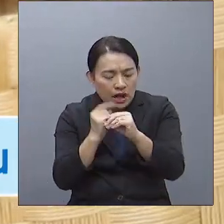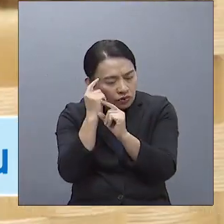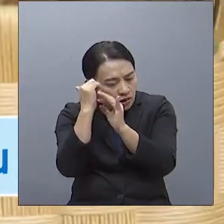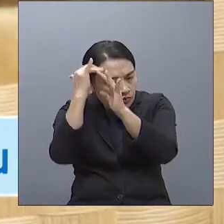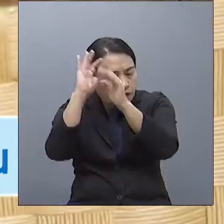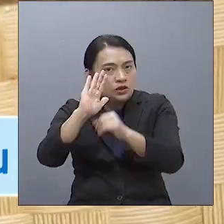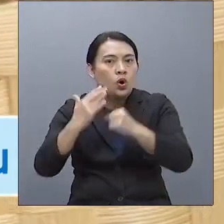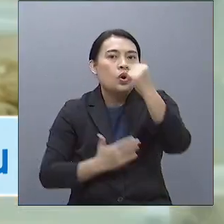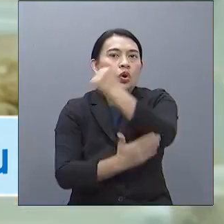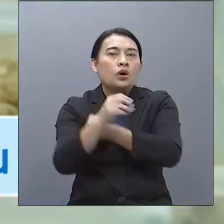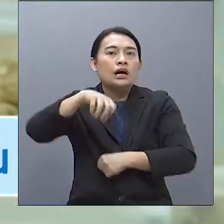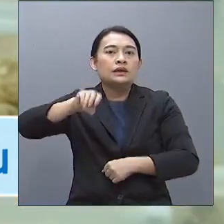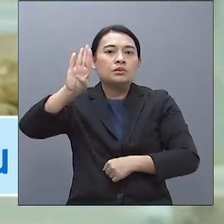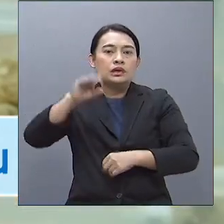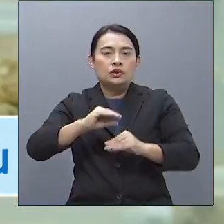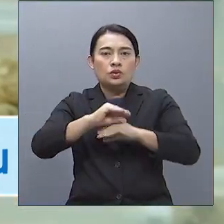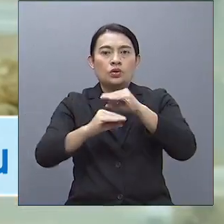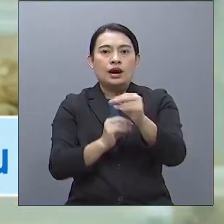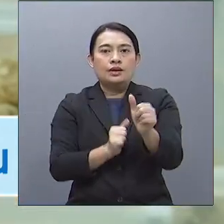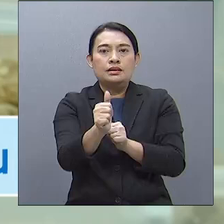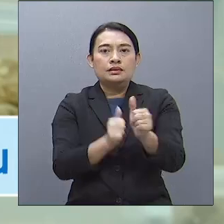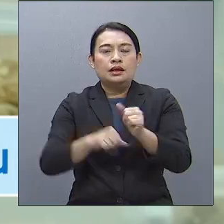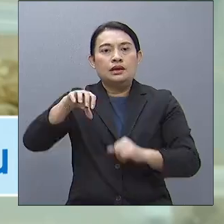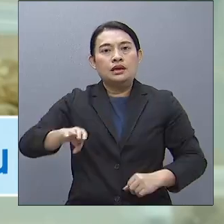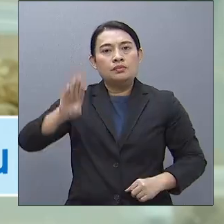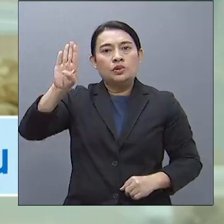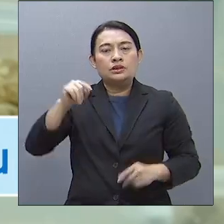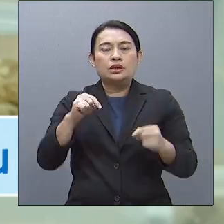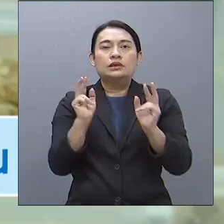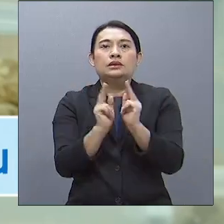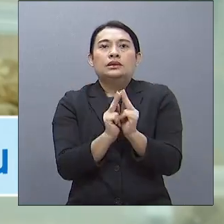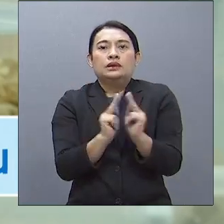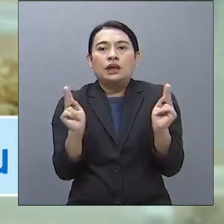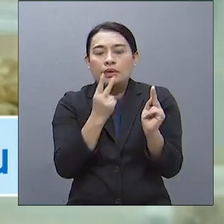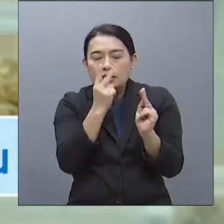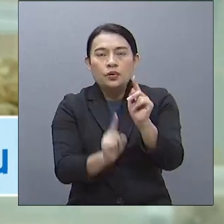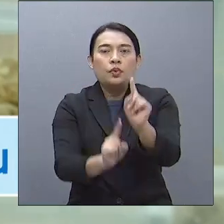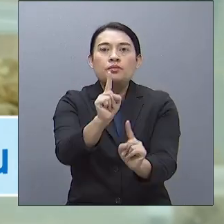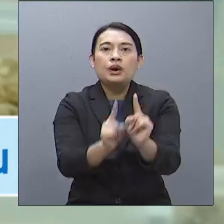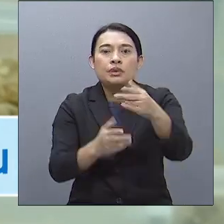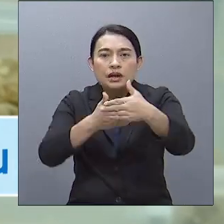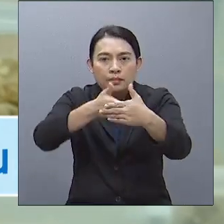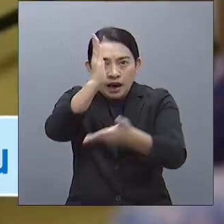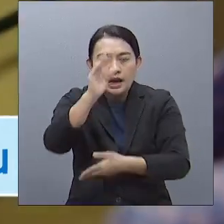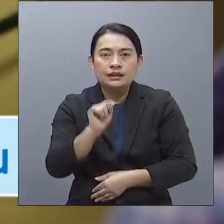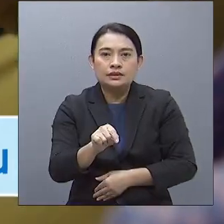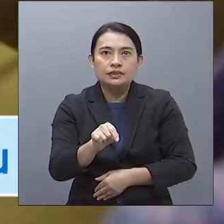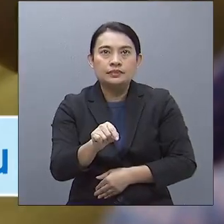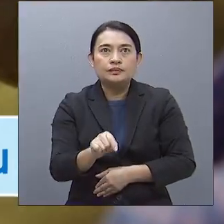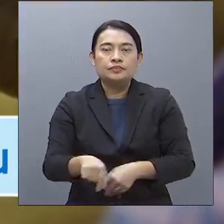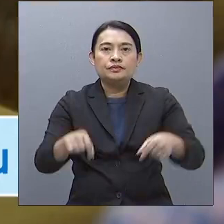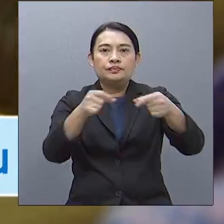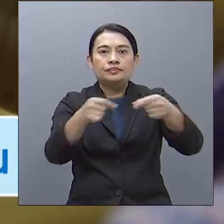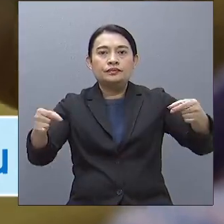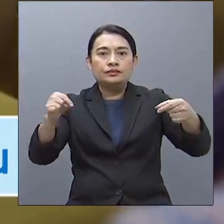นะเขาก็ได้เขียนโครงการเข้าประกวดไปในบริษัทเนี้ยจนเข้าตาคณะกรรมการประเมินผ่านแล้วก็ได้นำเอาเส้นเทปกระดาษเนี้ยมาใช้